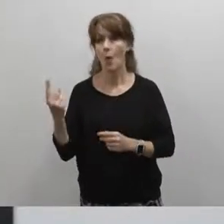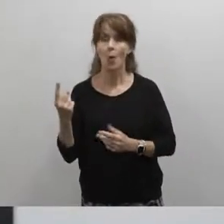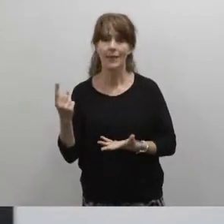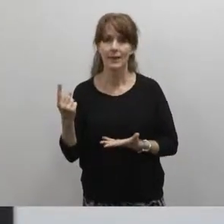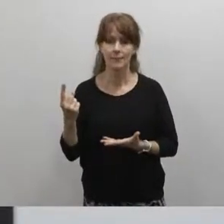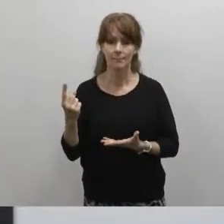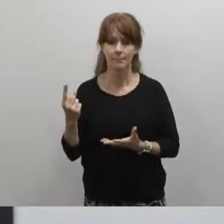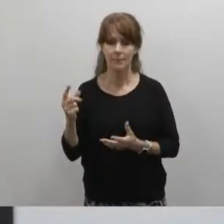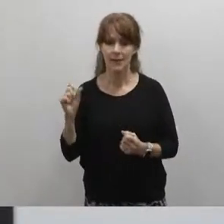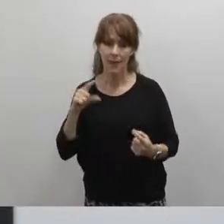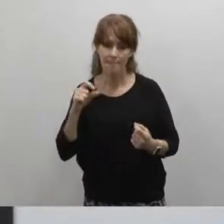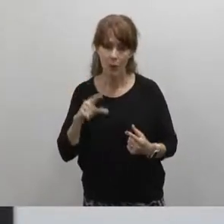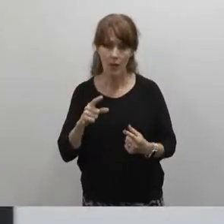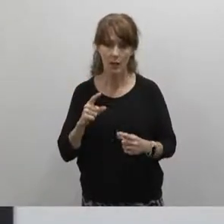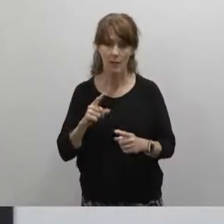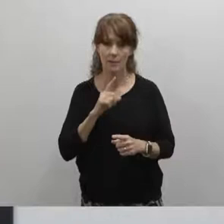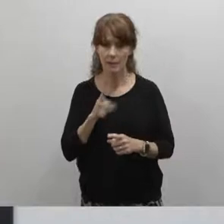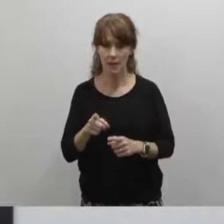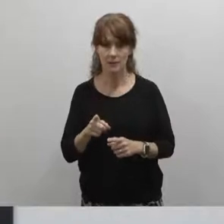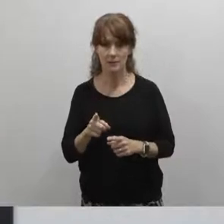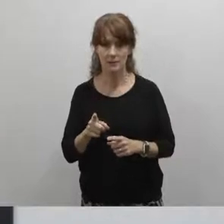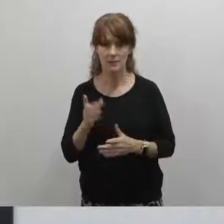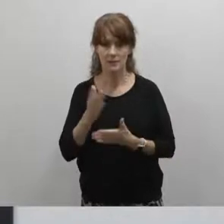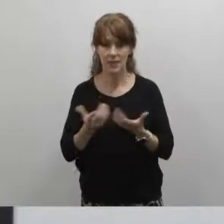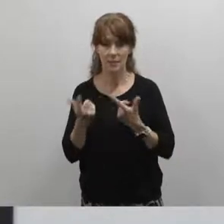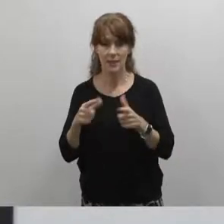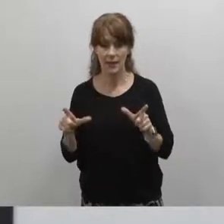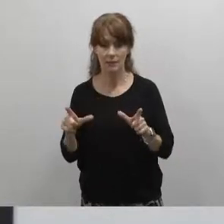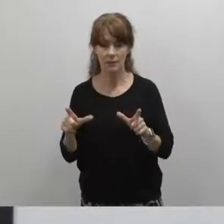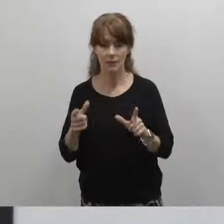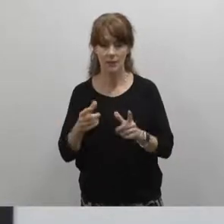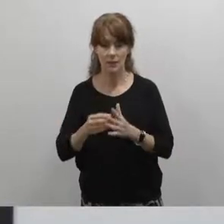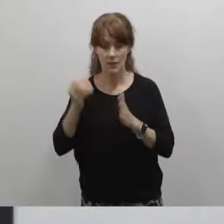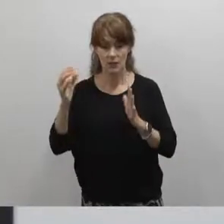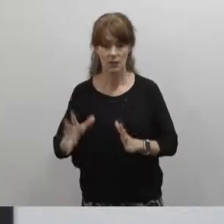thân nặng tiếp nè hai cái đó là cái ao sơ